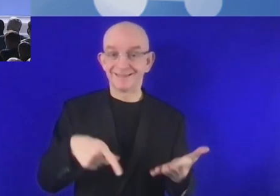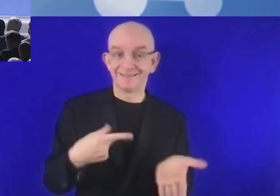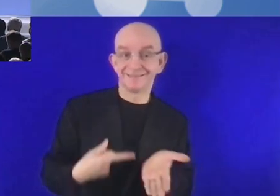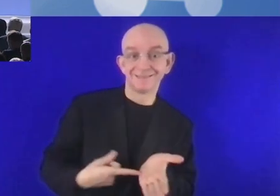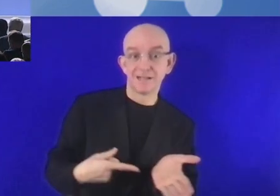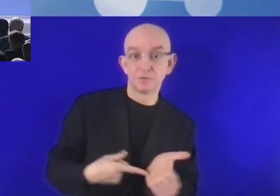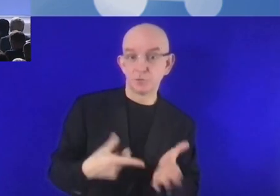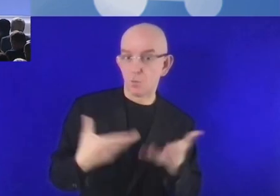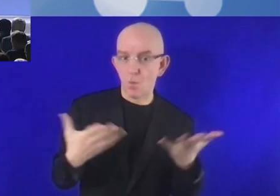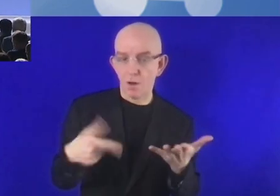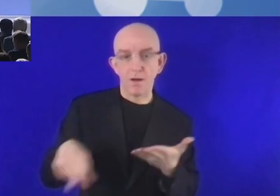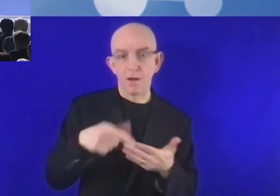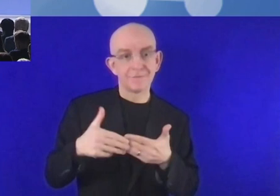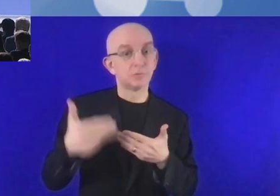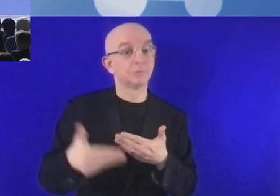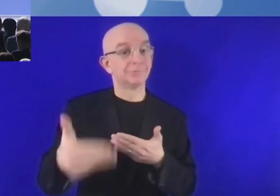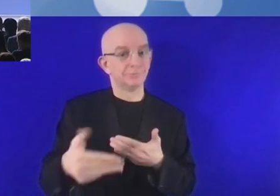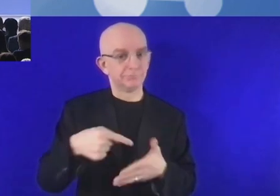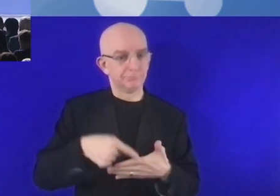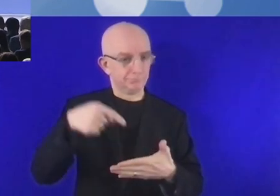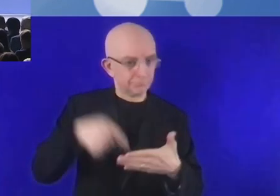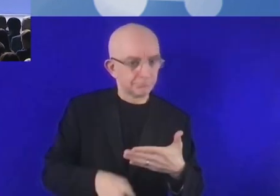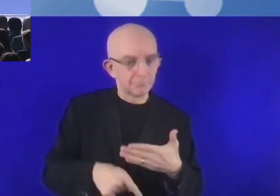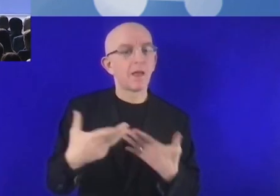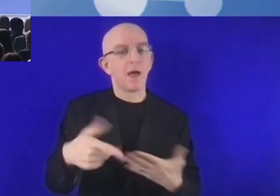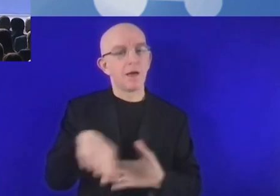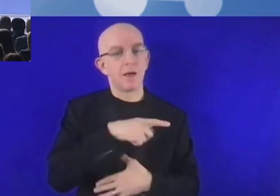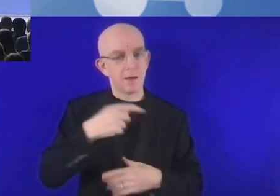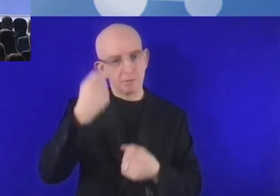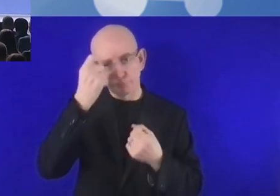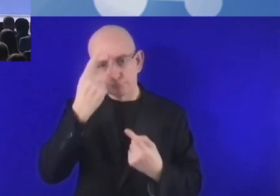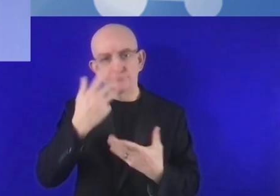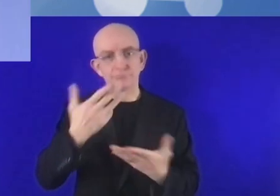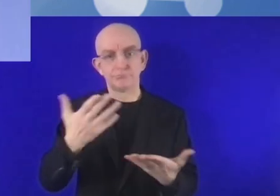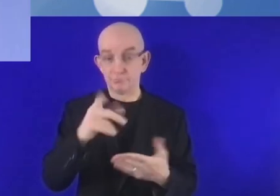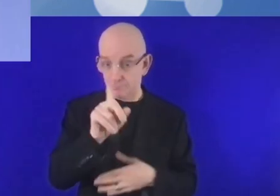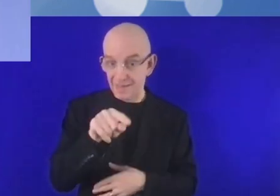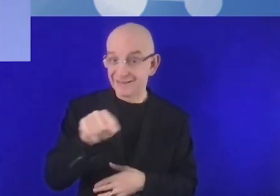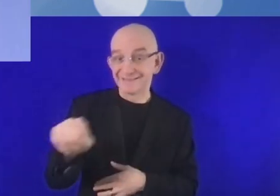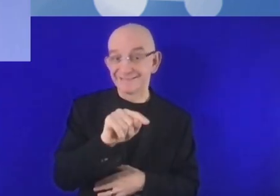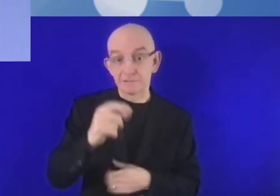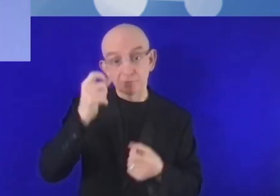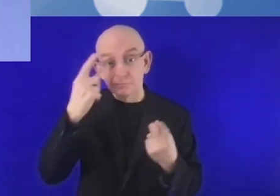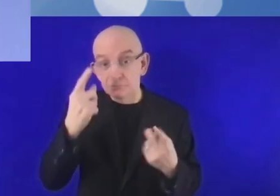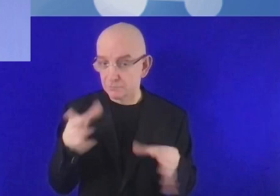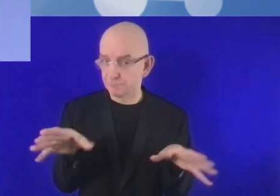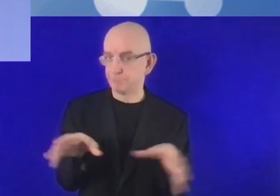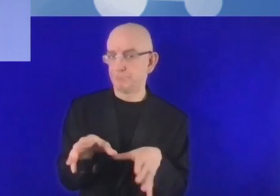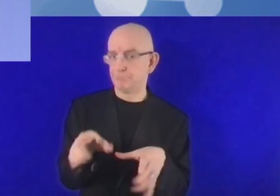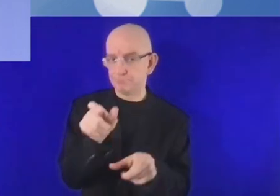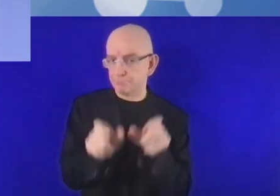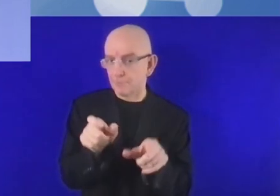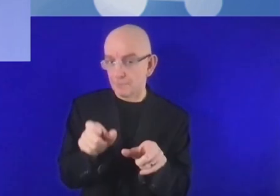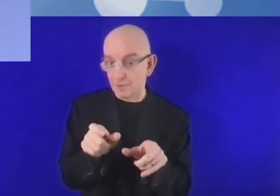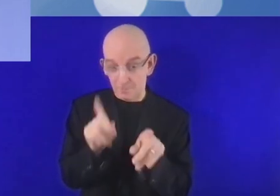rozdrożu technologicznym. Wszystko się zmienia, technologia ma coraz większy wpływ na nasze życie. Tak naprawdę z